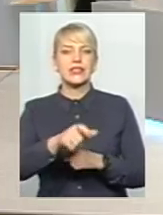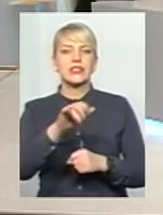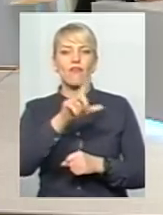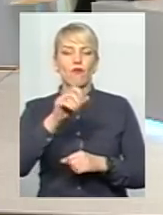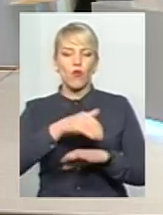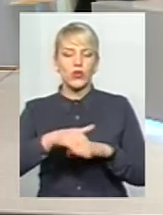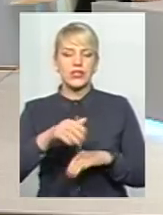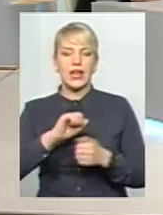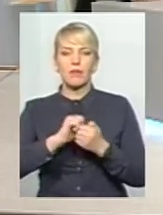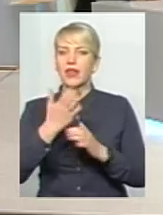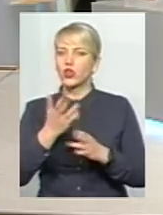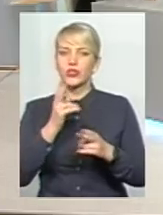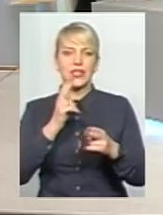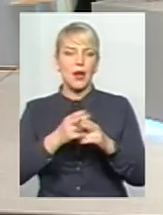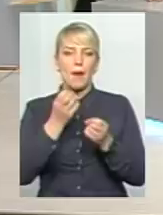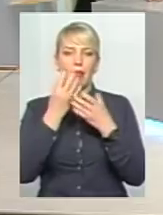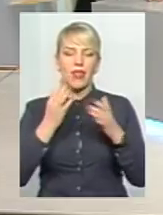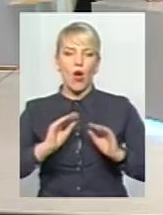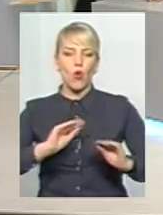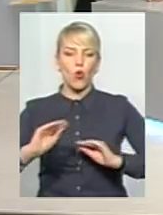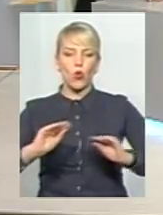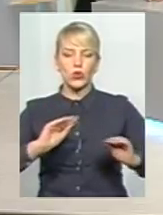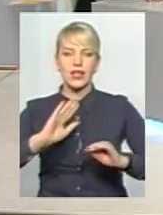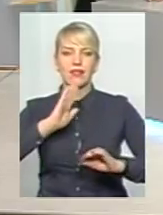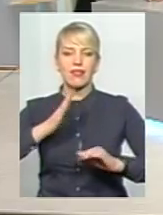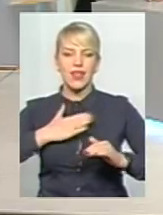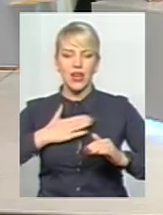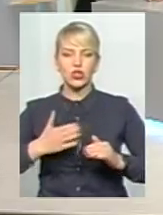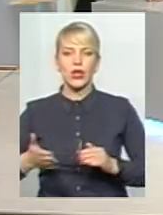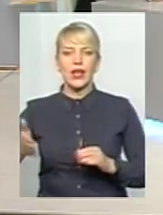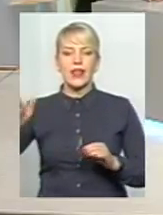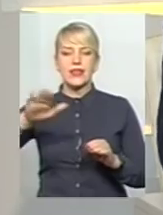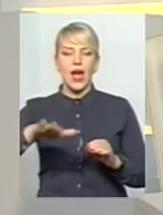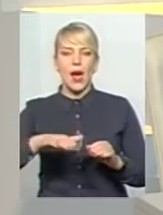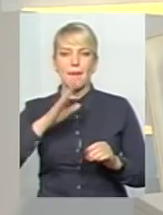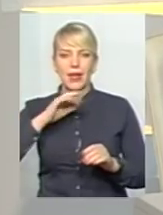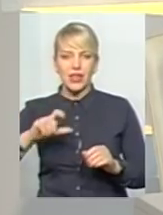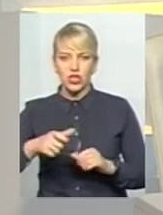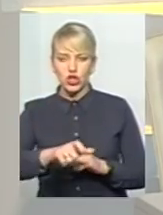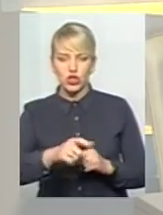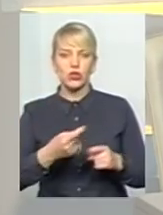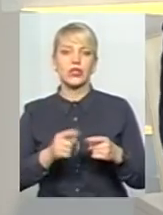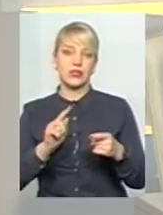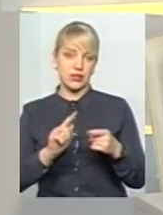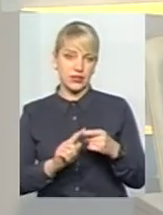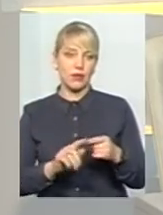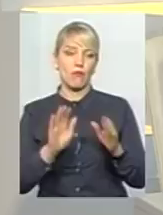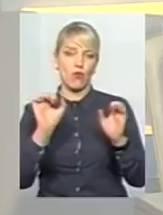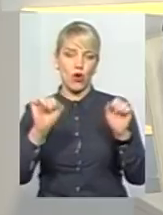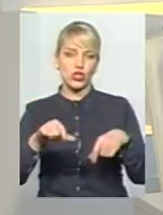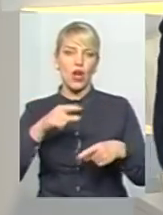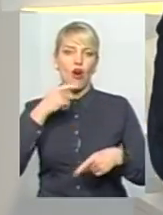ні благоустроєм, ні чим іншим на нашу набережну, яка є землею загального користування, тоді, власне, можна починати